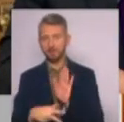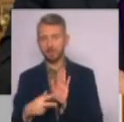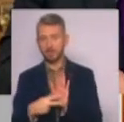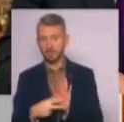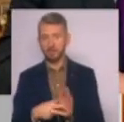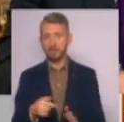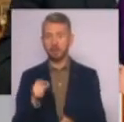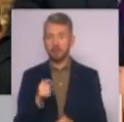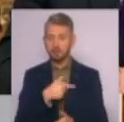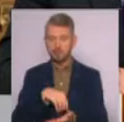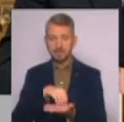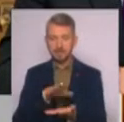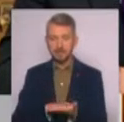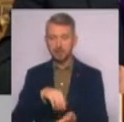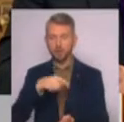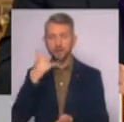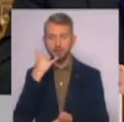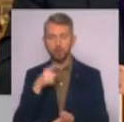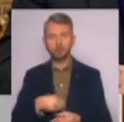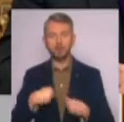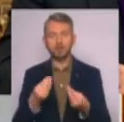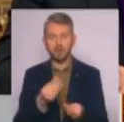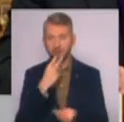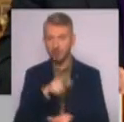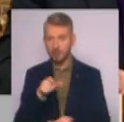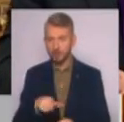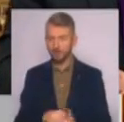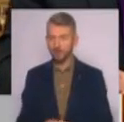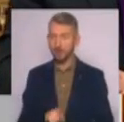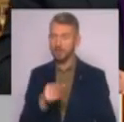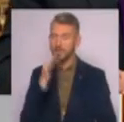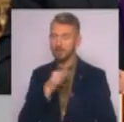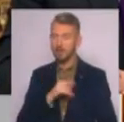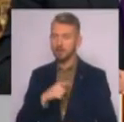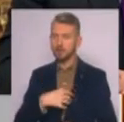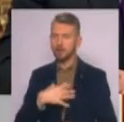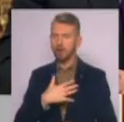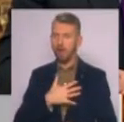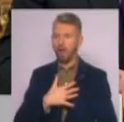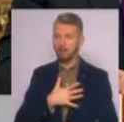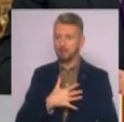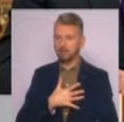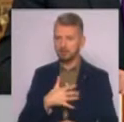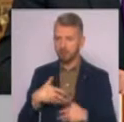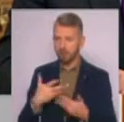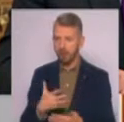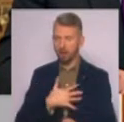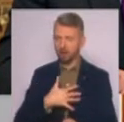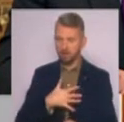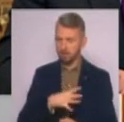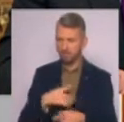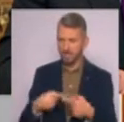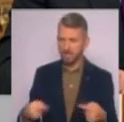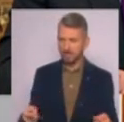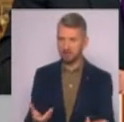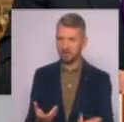275-23-88. Ми записали цей телефон, щоб надати його нашим глядачам. Юрій Іванович, ви сказали, що кашель – один із симптомів, але кашель буває різний.